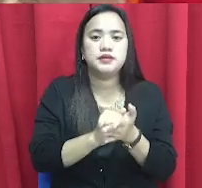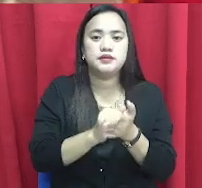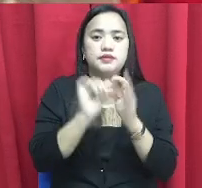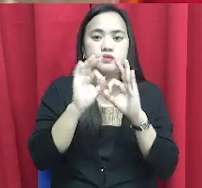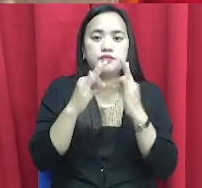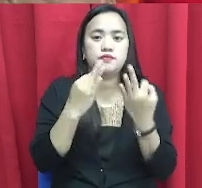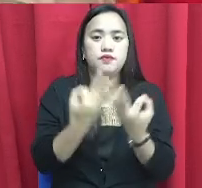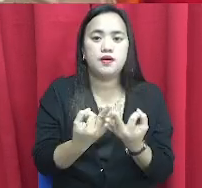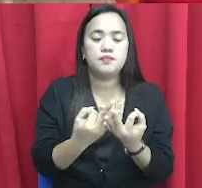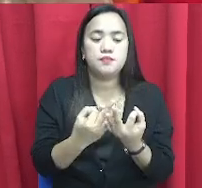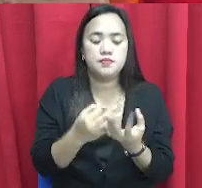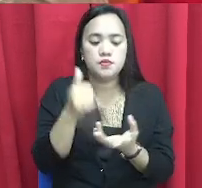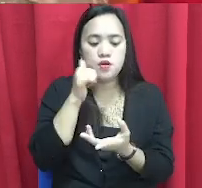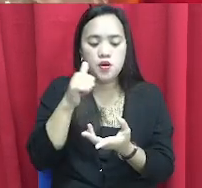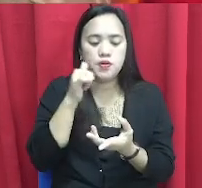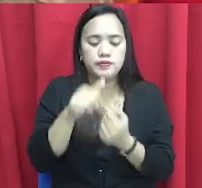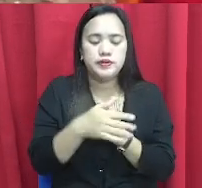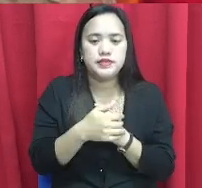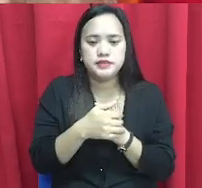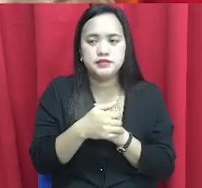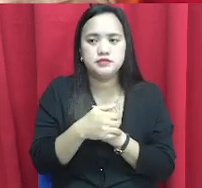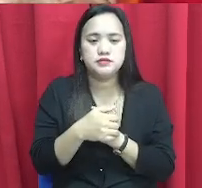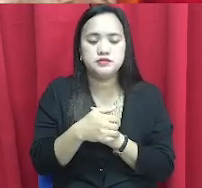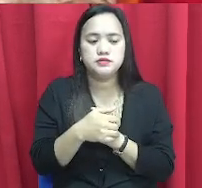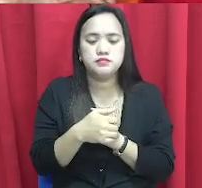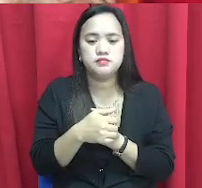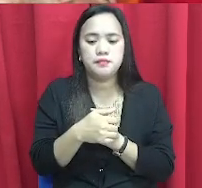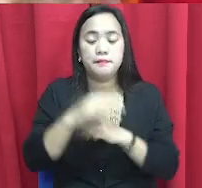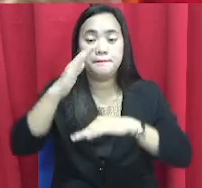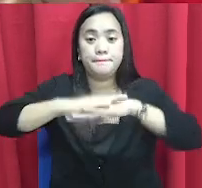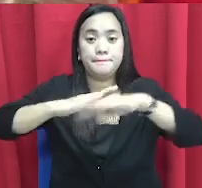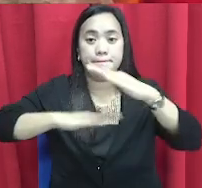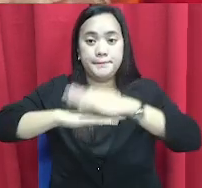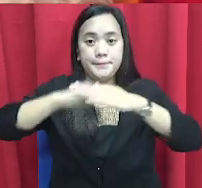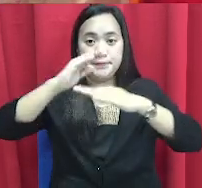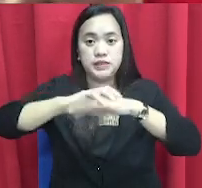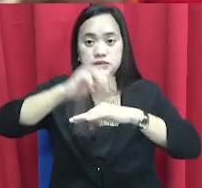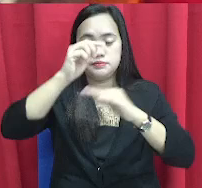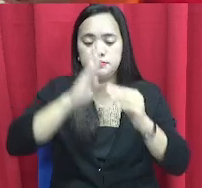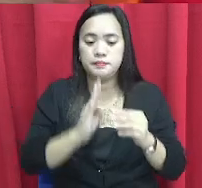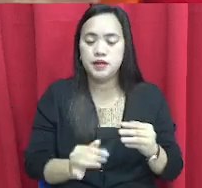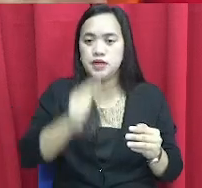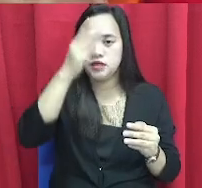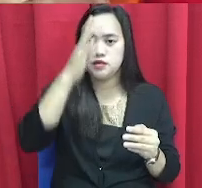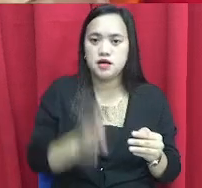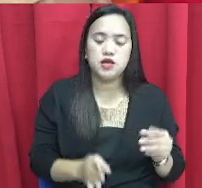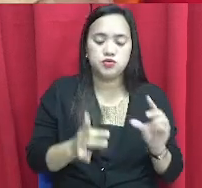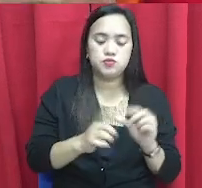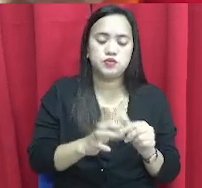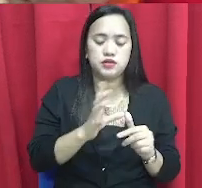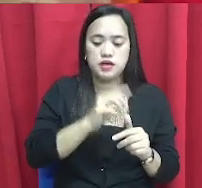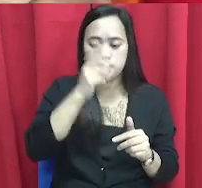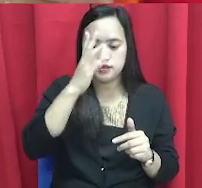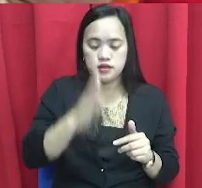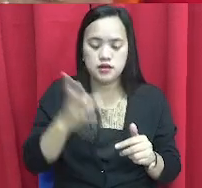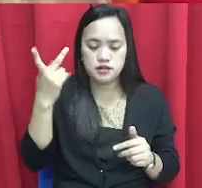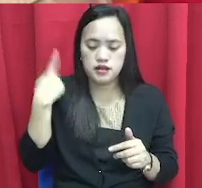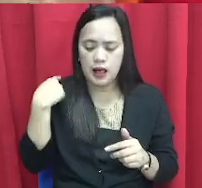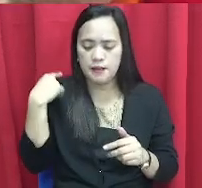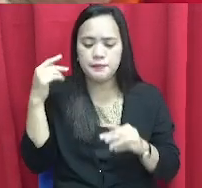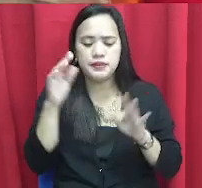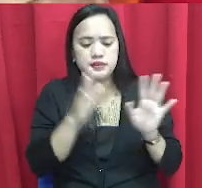ay binil in establish po yan ng Panginoon at ang Panginoon ay nag-iwan ng kanyang salita kung paano